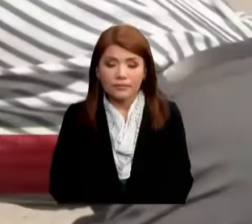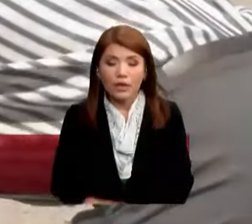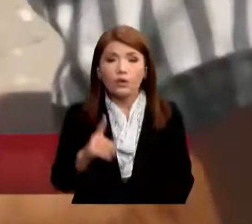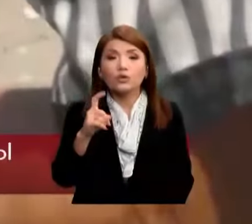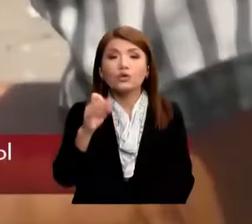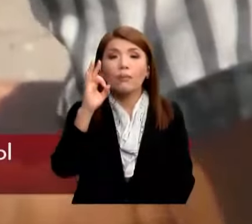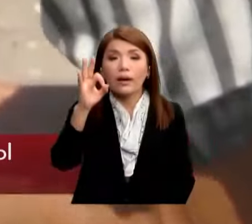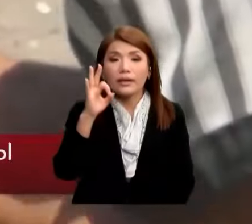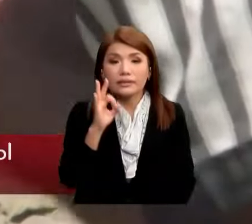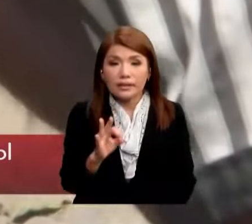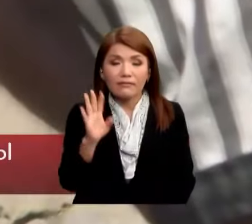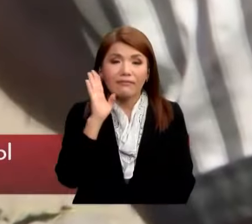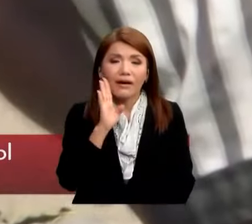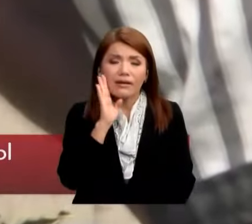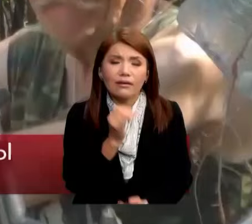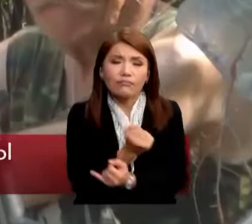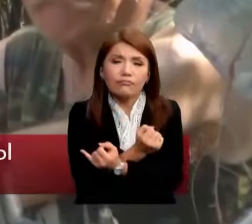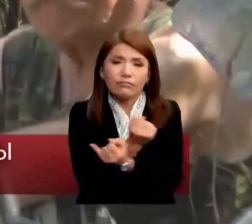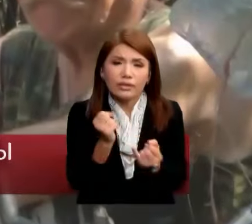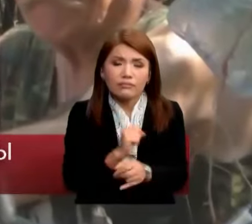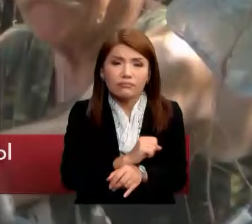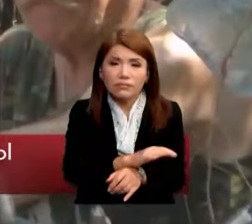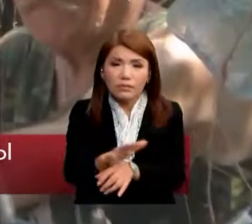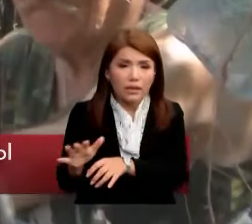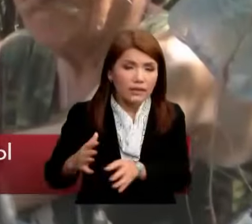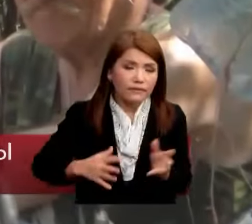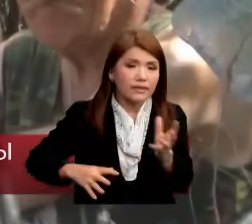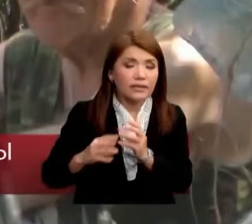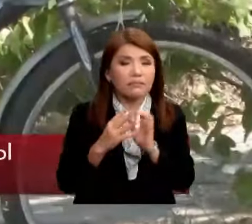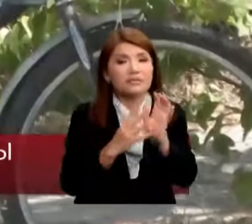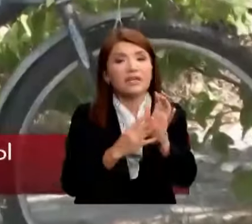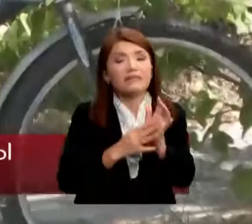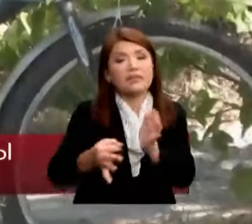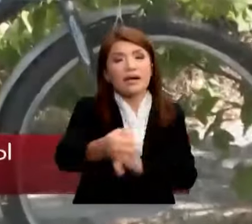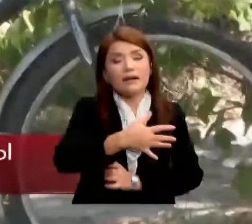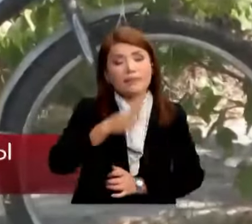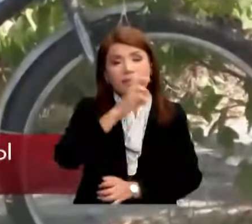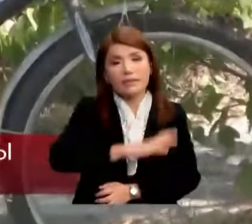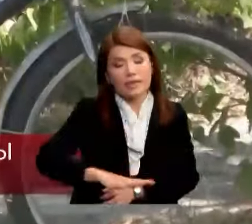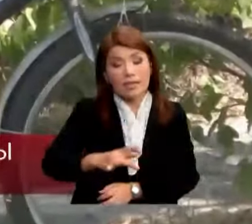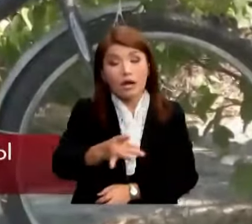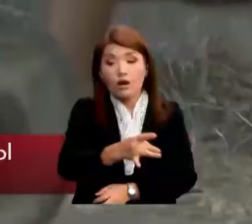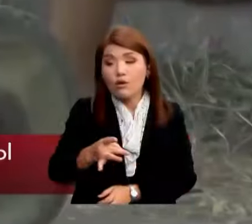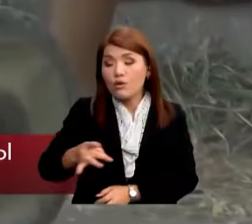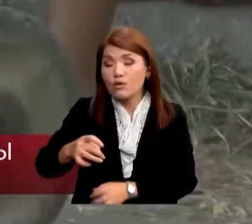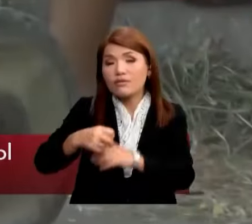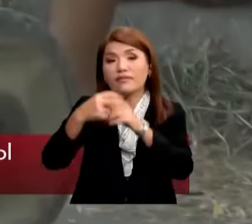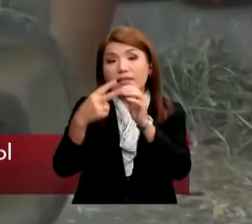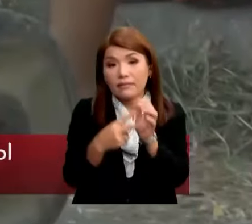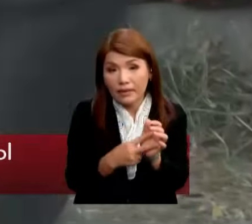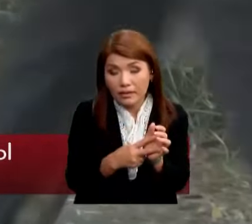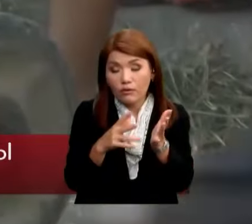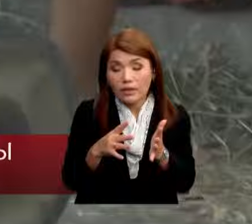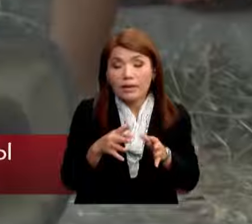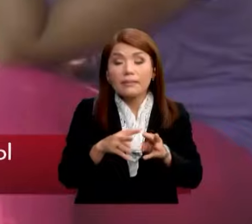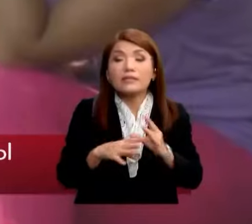санакоев к услугам водоснабжения имеют казахстанцы только в девяти областях страны а регионов у нас 17 по данным